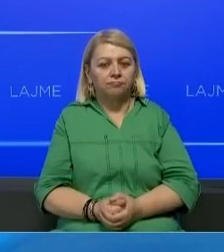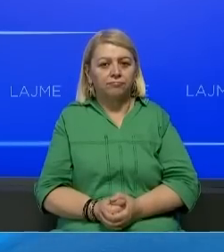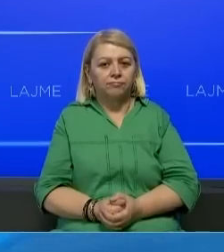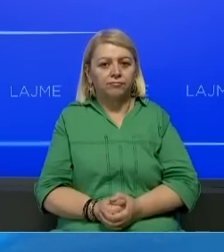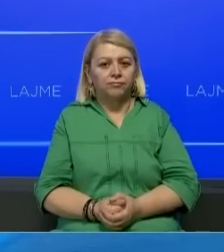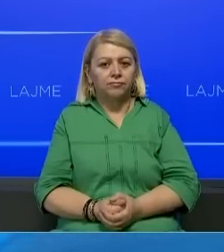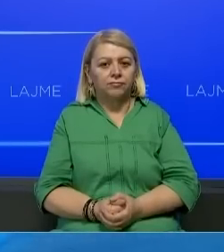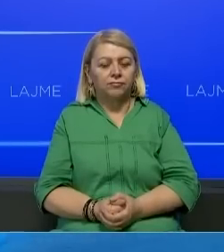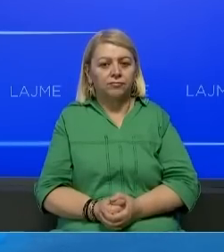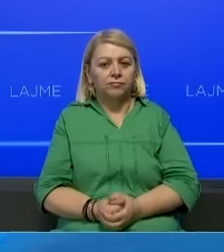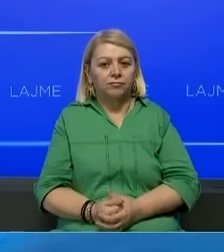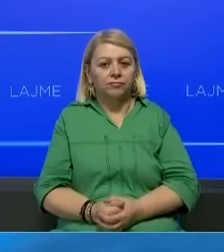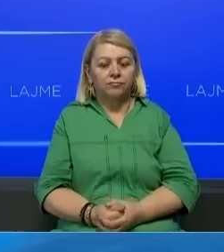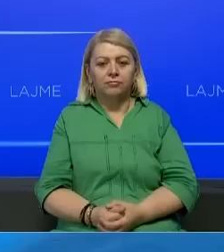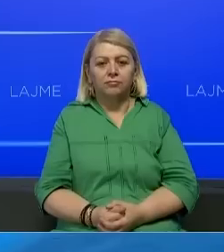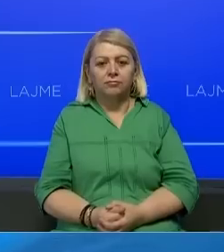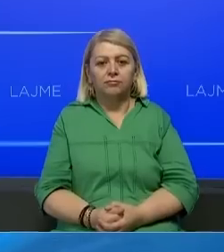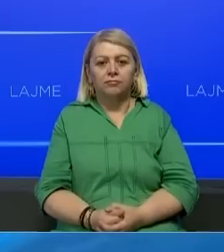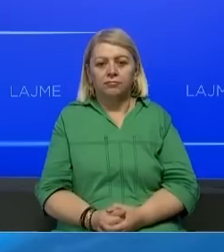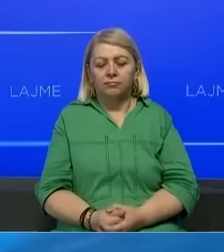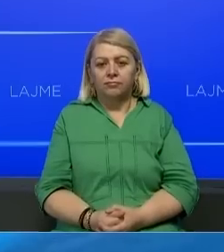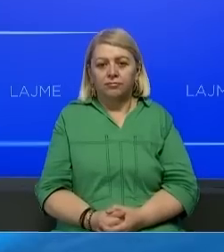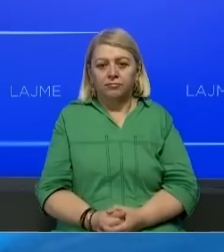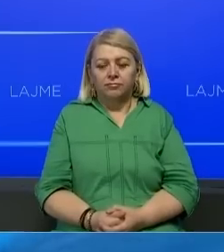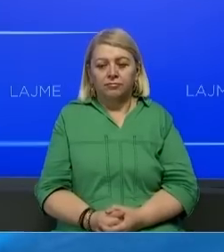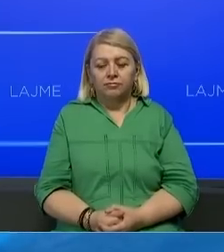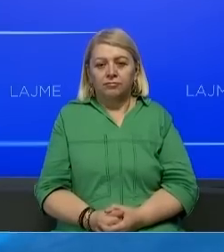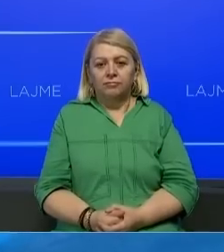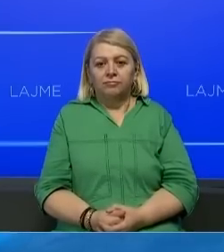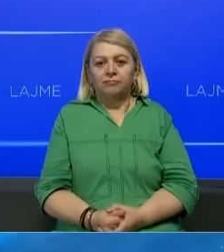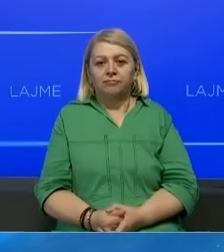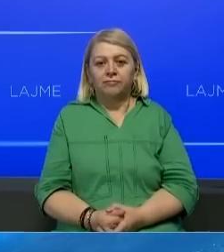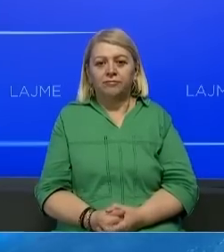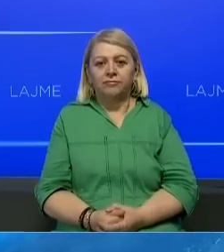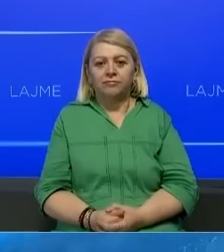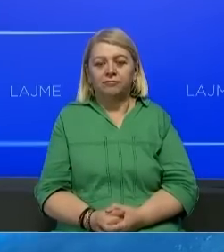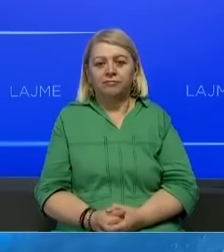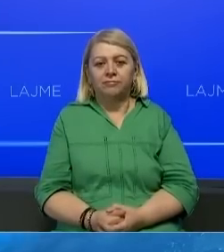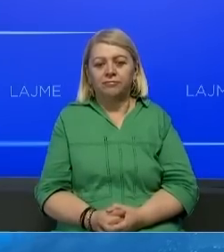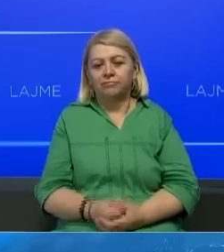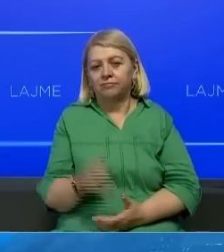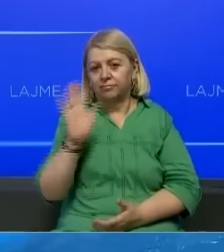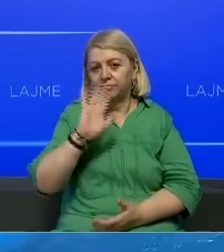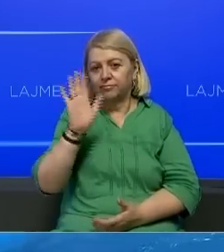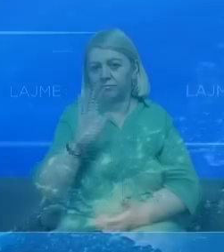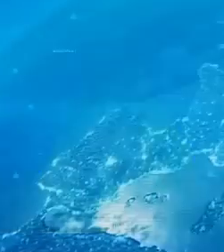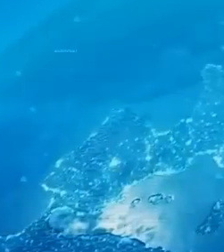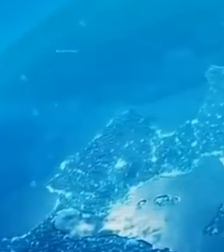19:30 do të mund të ndiqni edicionin fakt qëndror të lajmeve. Minbeç.